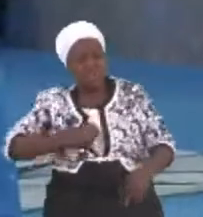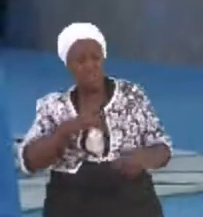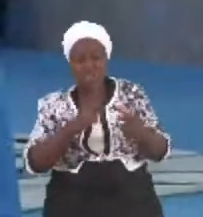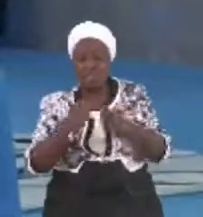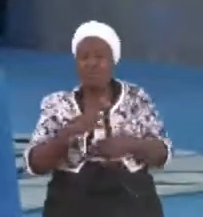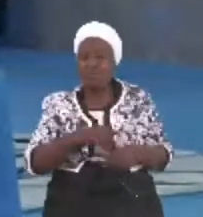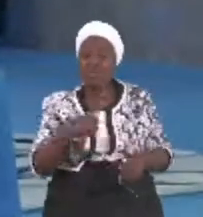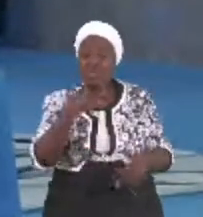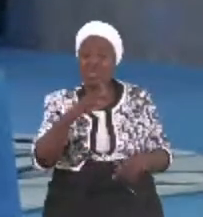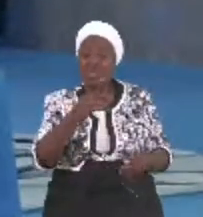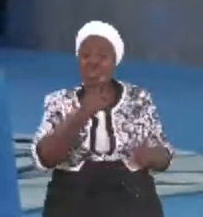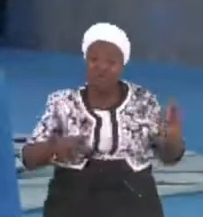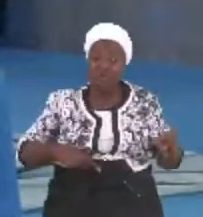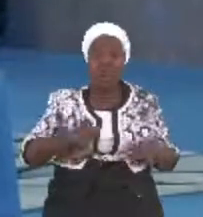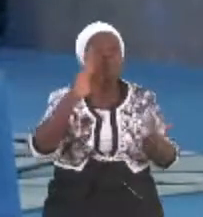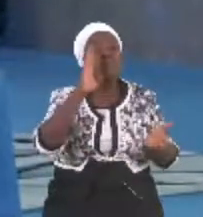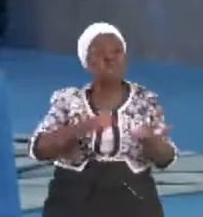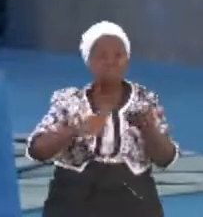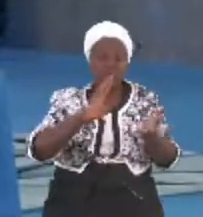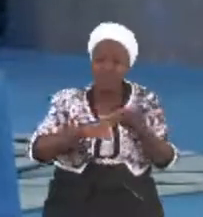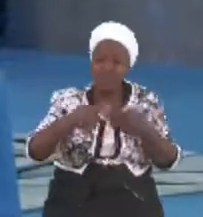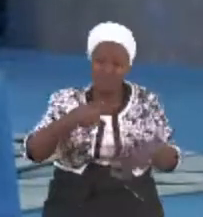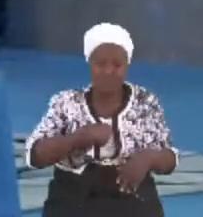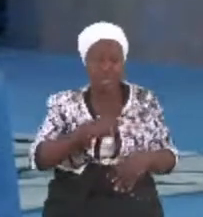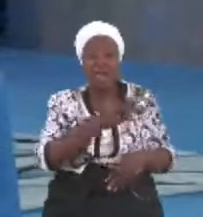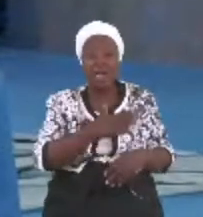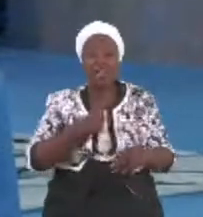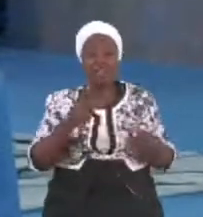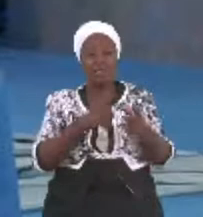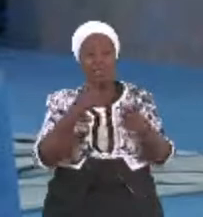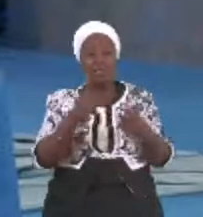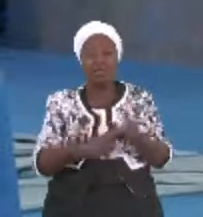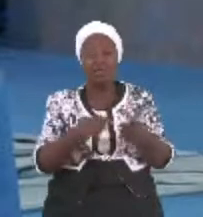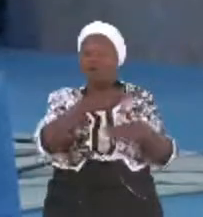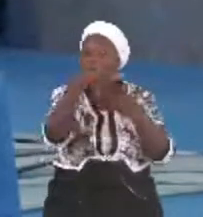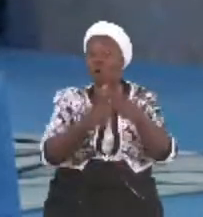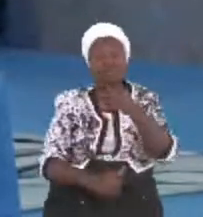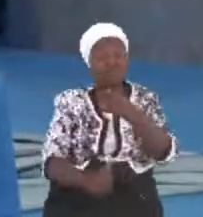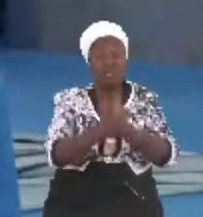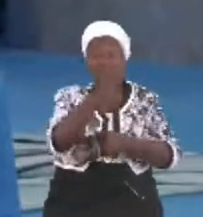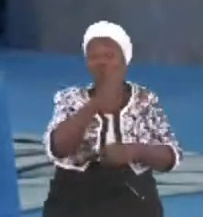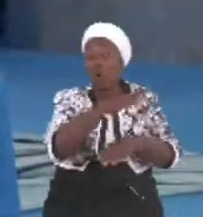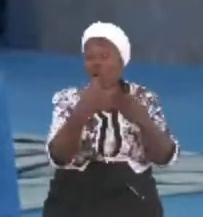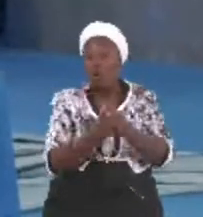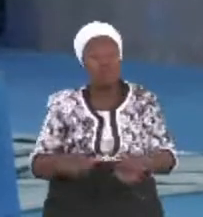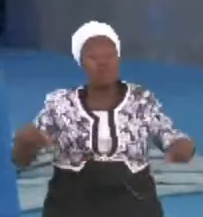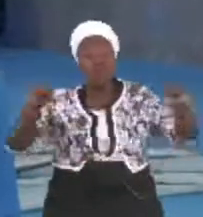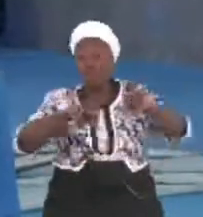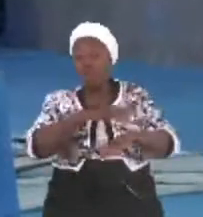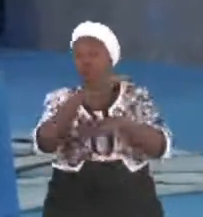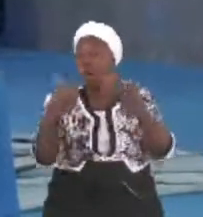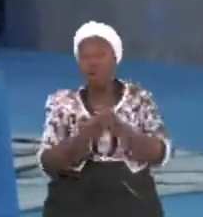tu parles au Seigneur. Tu dis, Seigneur, pardonne-moi. Tout danger, toute damnation,